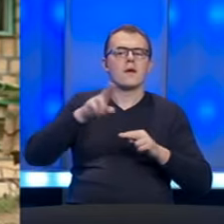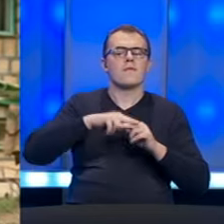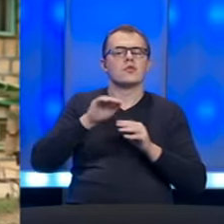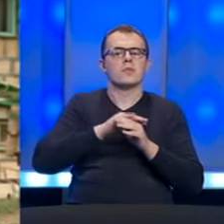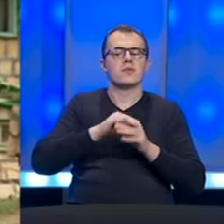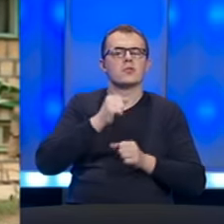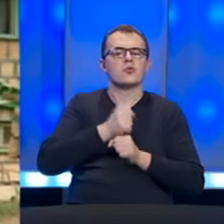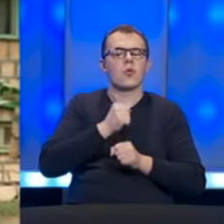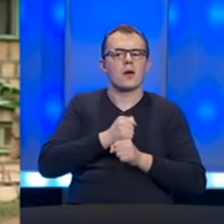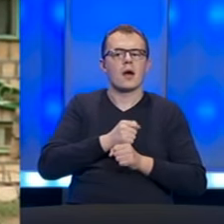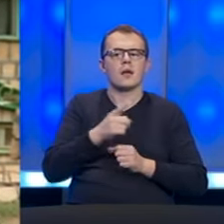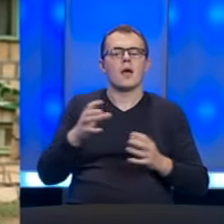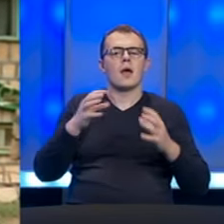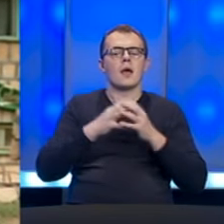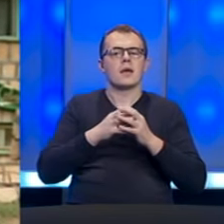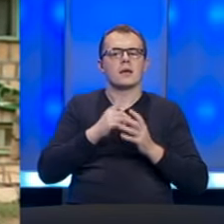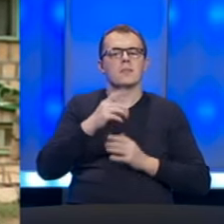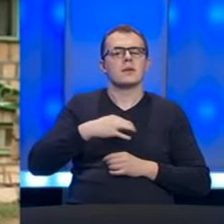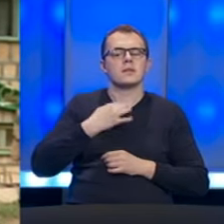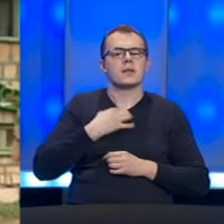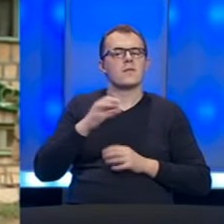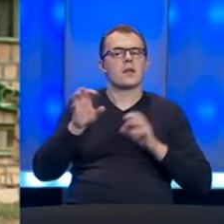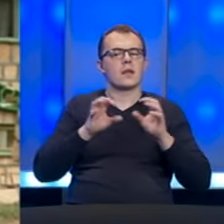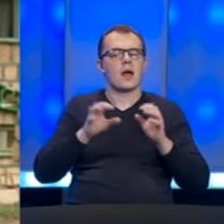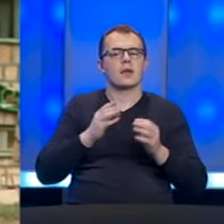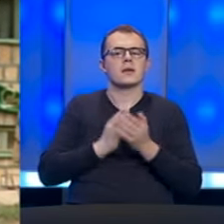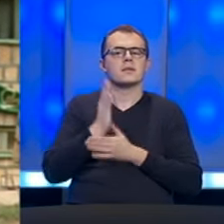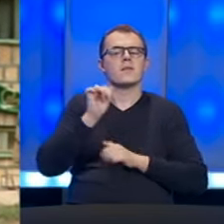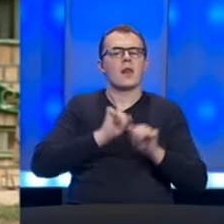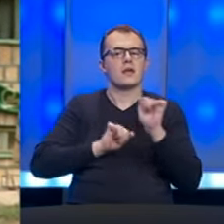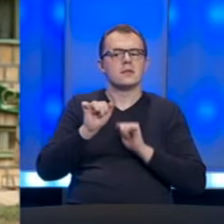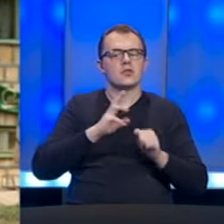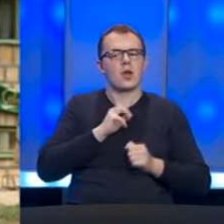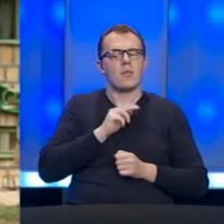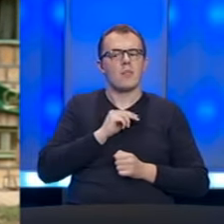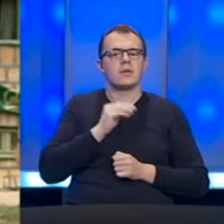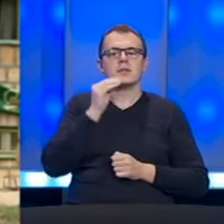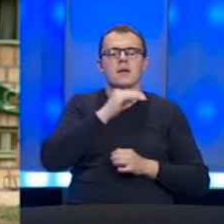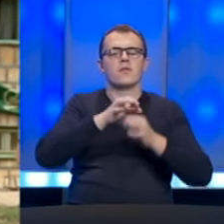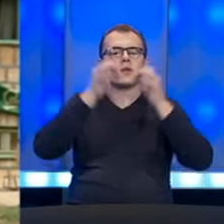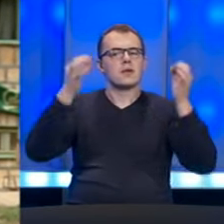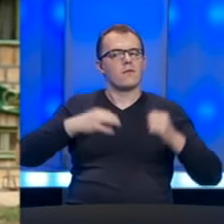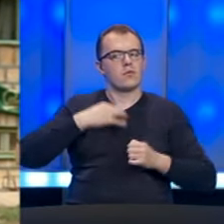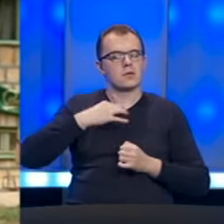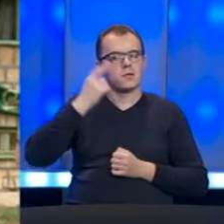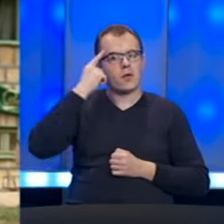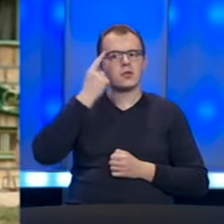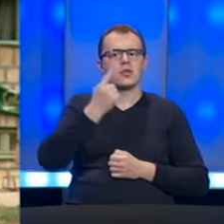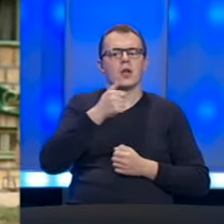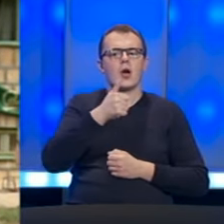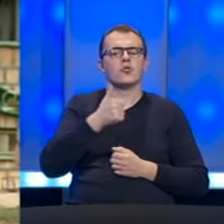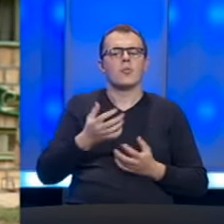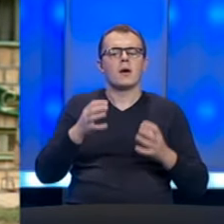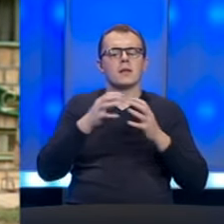rada ekipi zdravstvenih radnika, civilne zaštite, policije, Zavoda za javno zdravstvo. Znači, jedan dobar